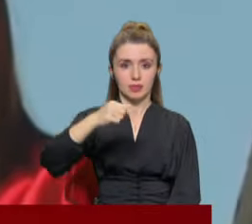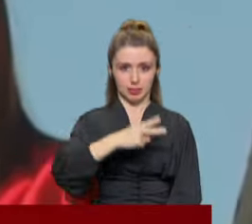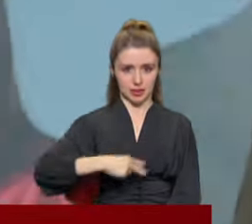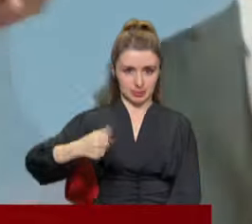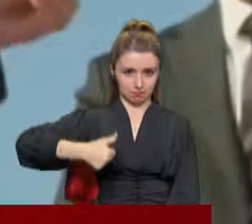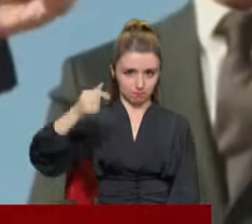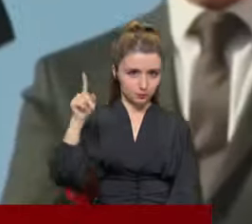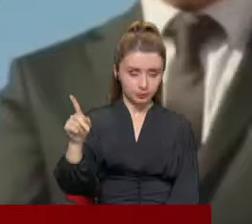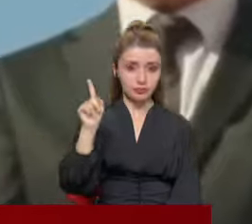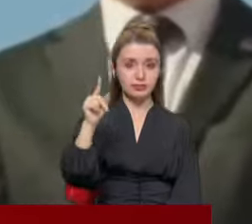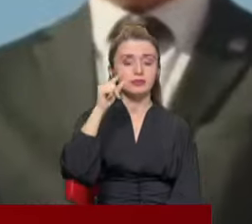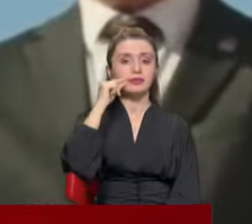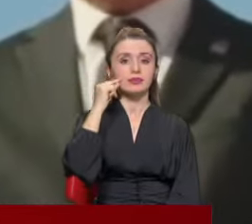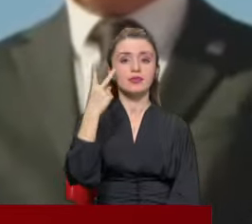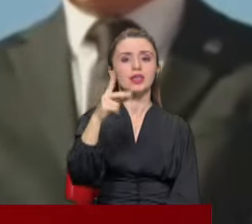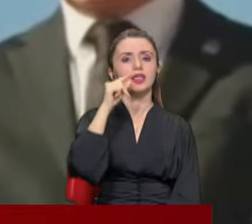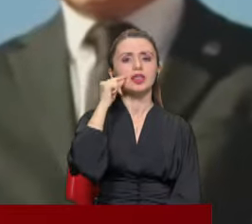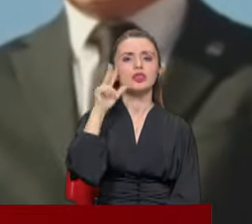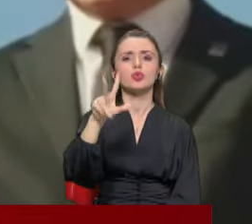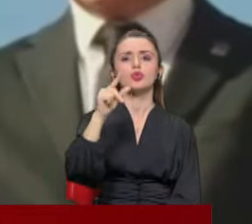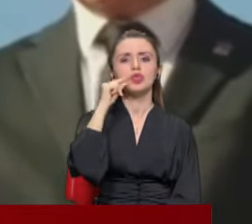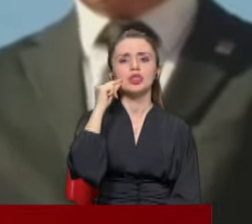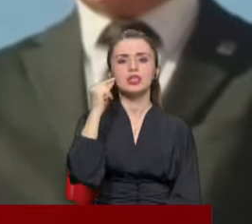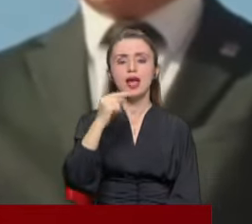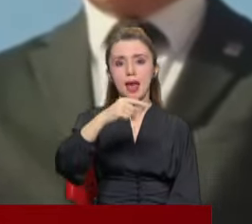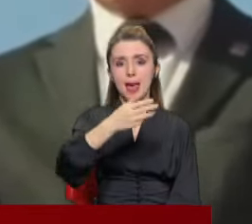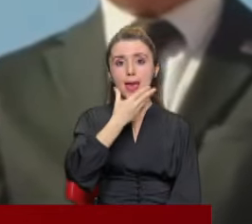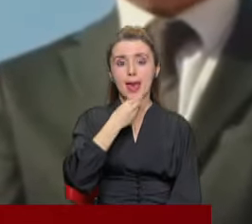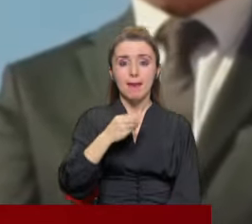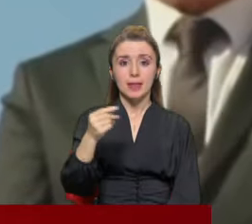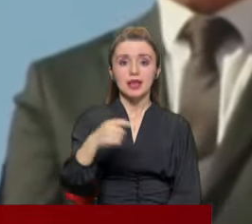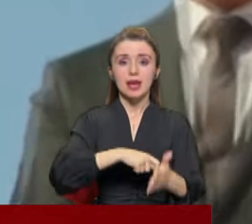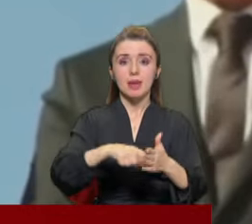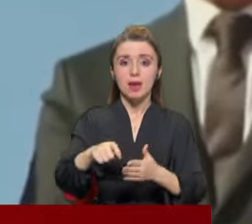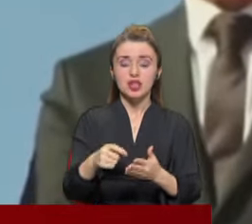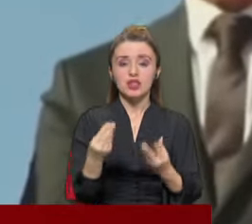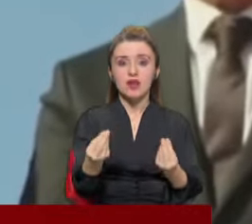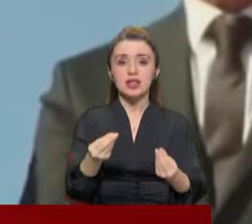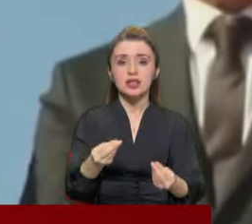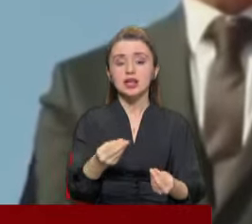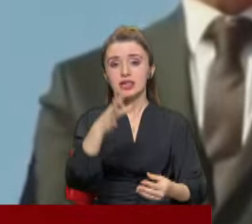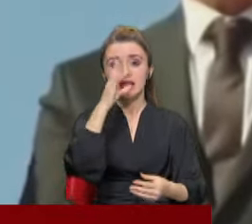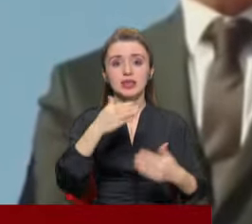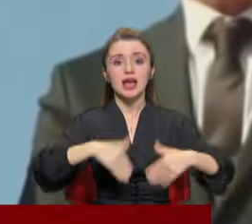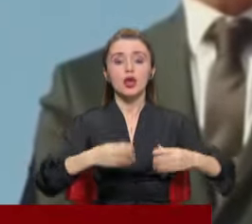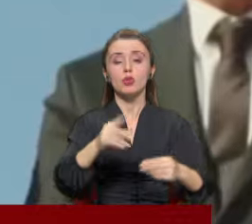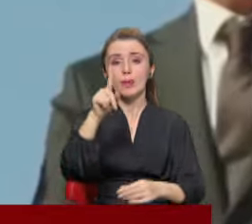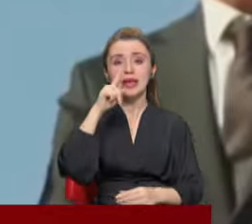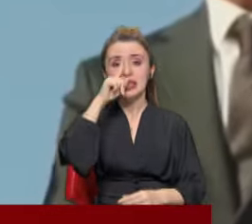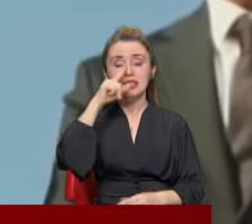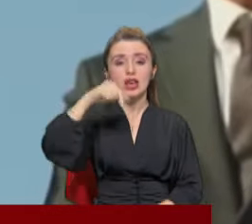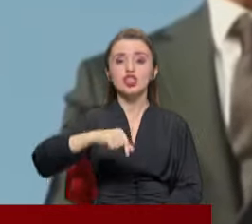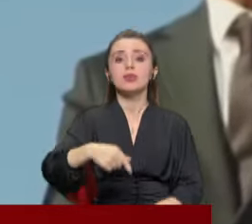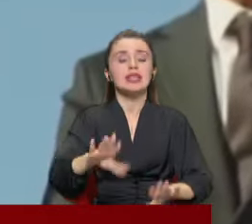belediye başkanı. Bir kişiye, iki kişiye, üç kişiye emekli parası verse elini tutan mı var? Niye birini insan, niye şimdi